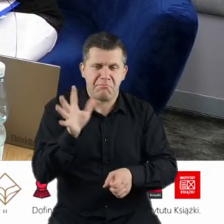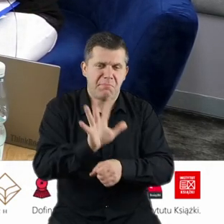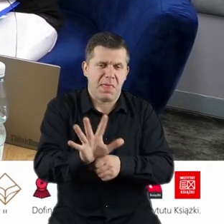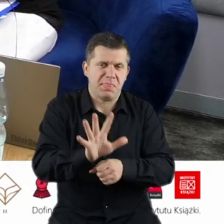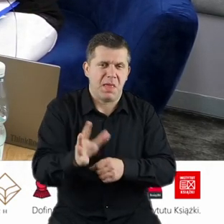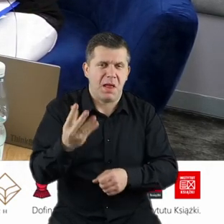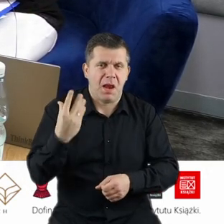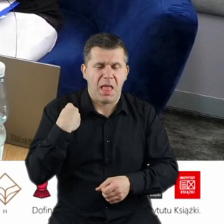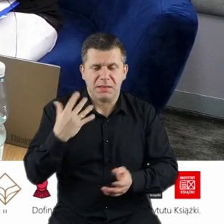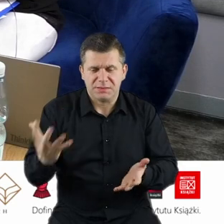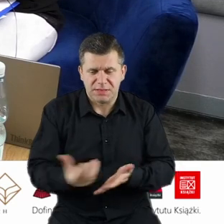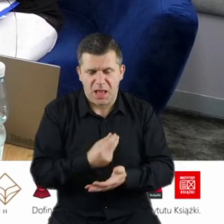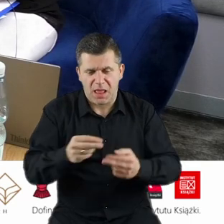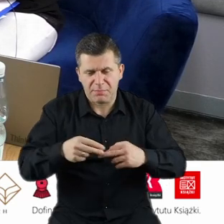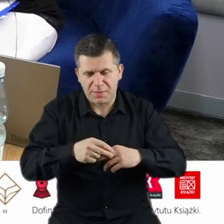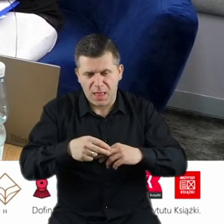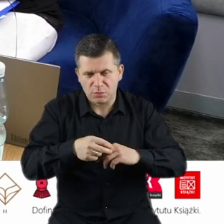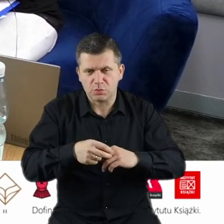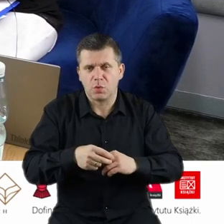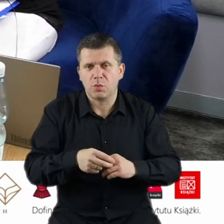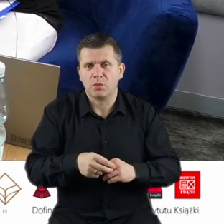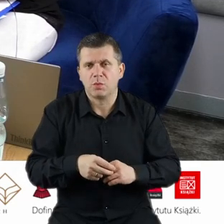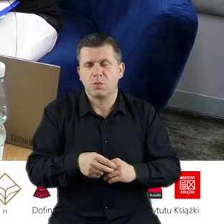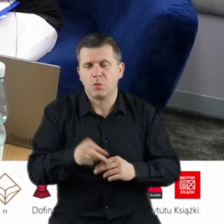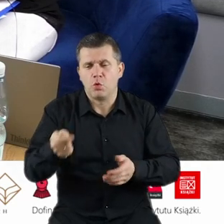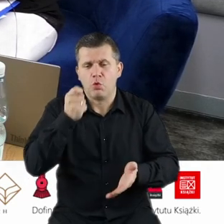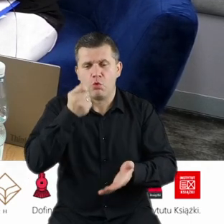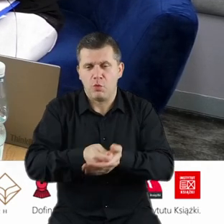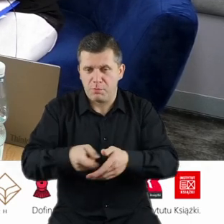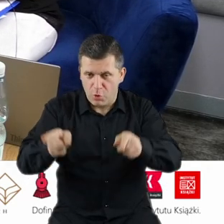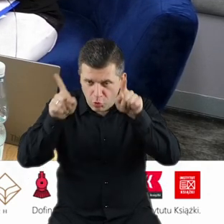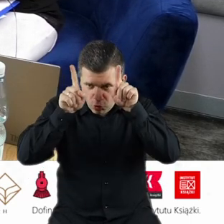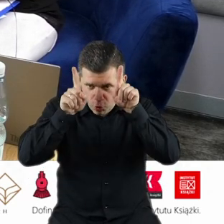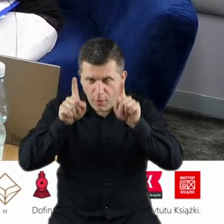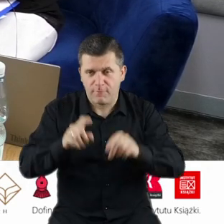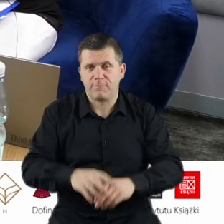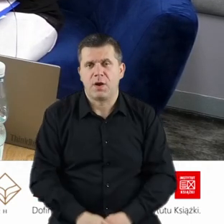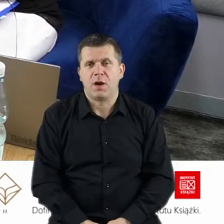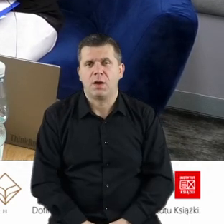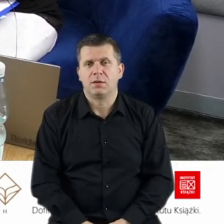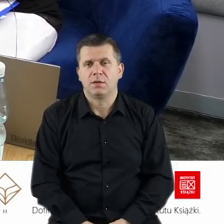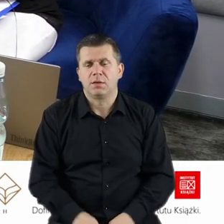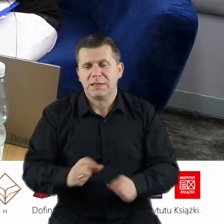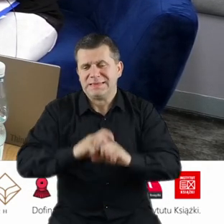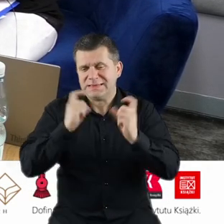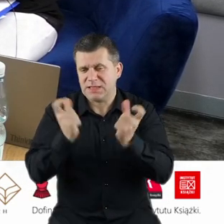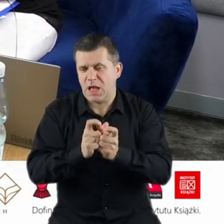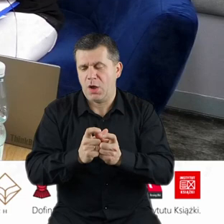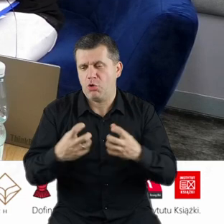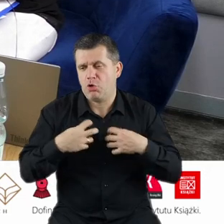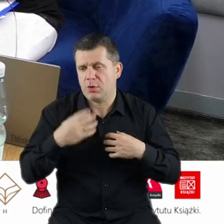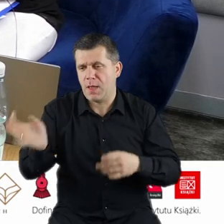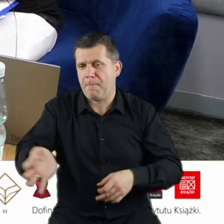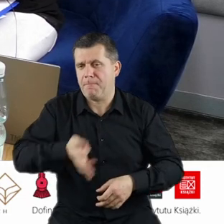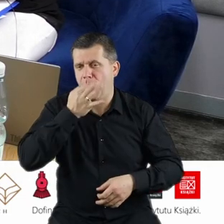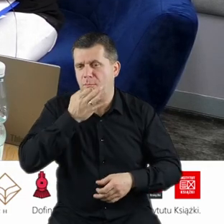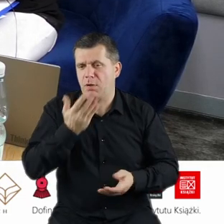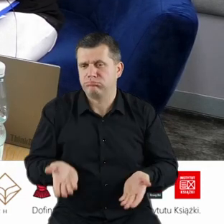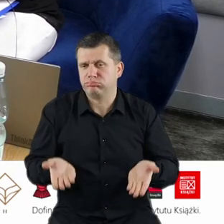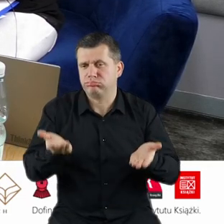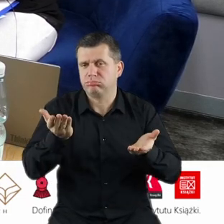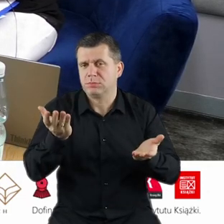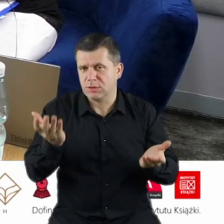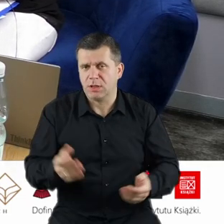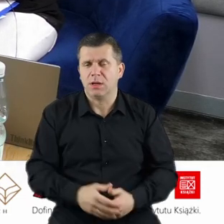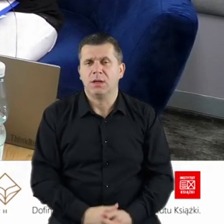tam 15 lat chyba, i znalazł ten pierścionek i za ten pierścionek nie, kupili krowę i cała rodzina odżyła dzięki temu,